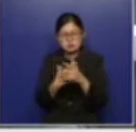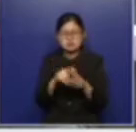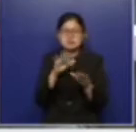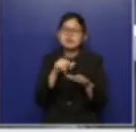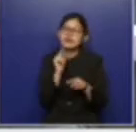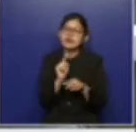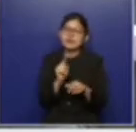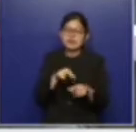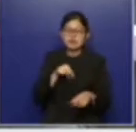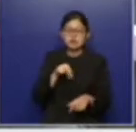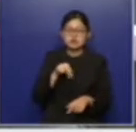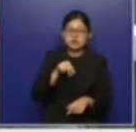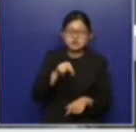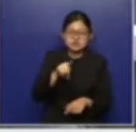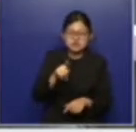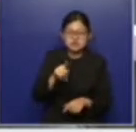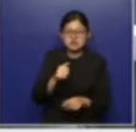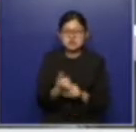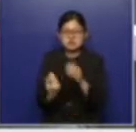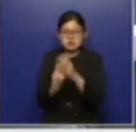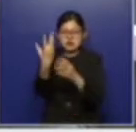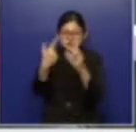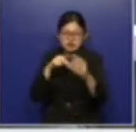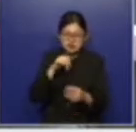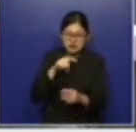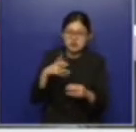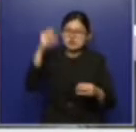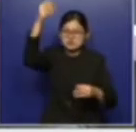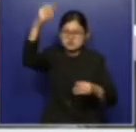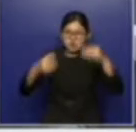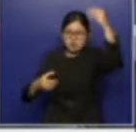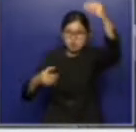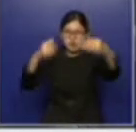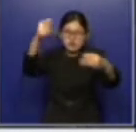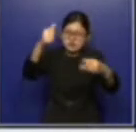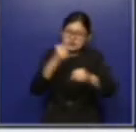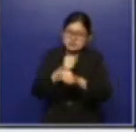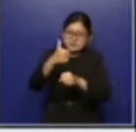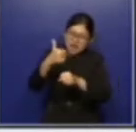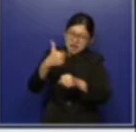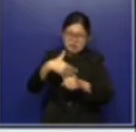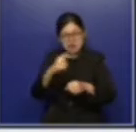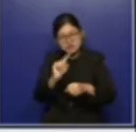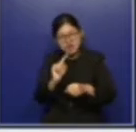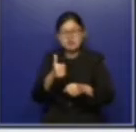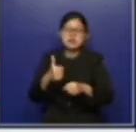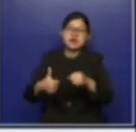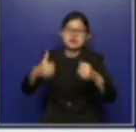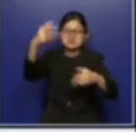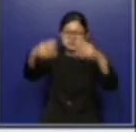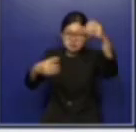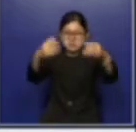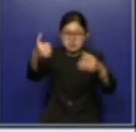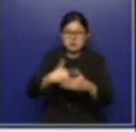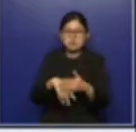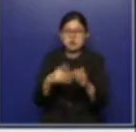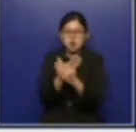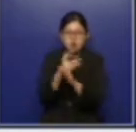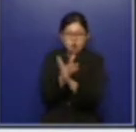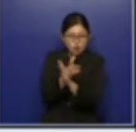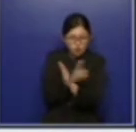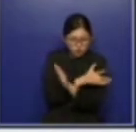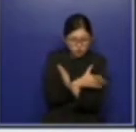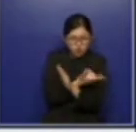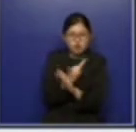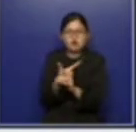ผ่านที่กรมอุทยานแห่งชาติให้ทำเสาบ้างไม่ให้ทำบ้างเนี่ยพัฒนาประเทศไทยครับปฏิรูปก่อนการเลือกตั้งแค่จะเอ